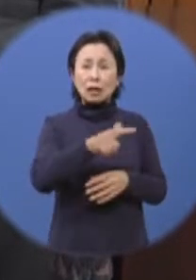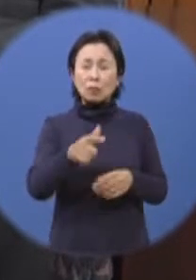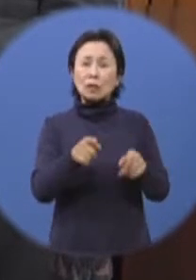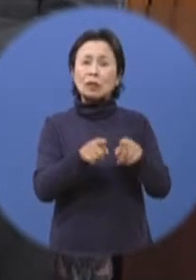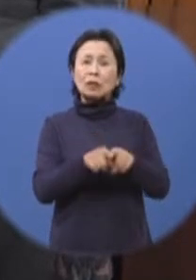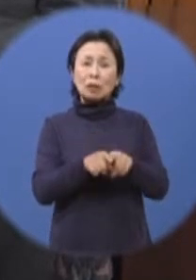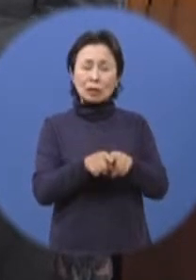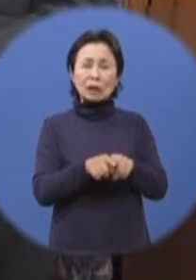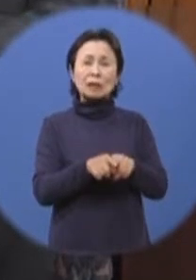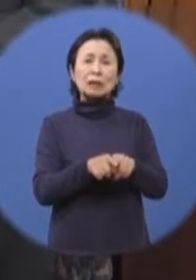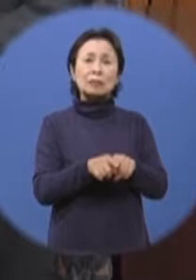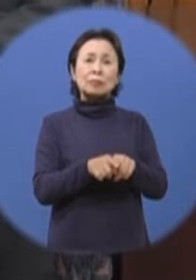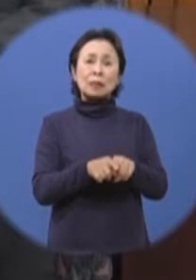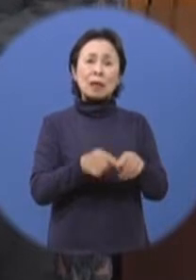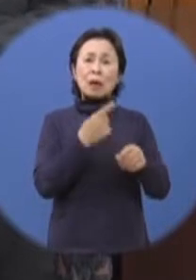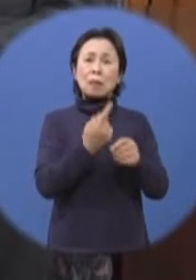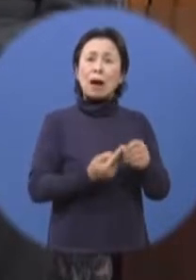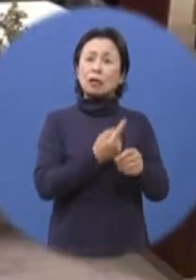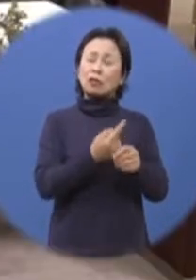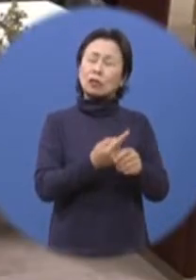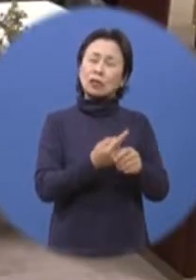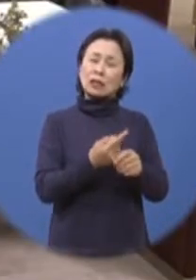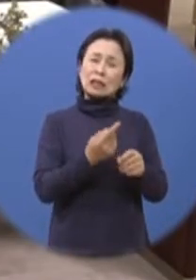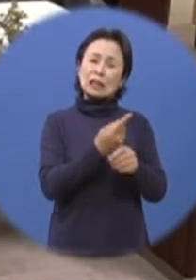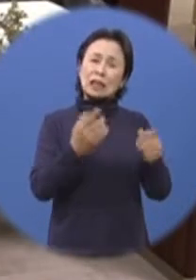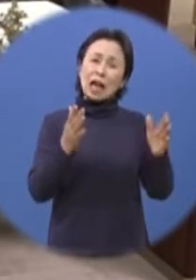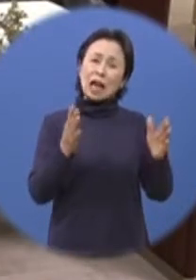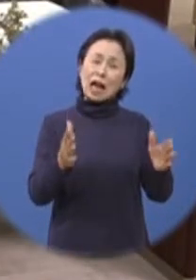ティムロス